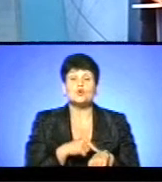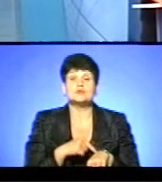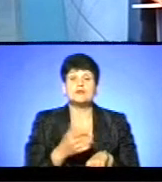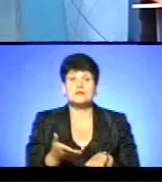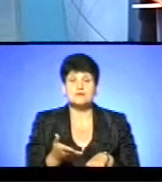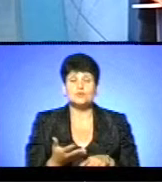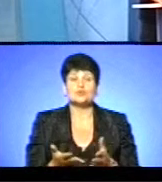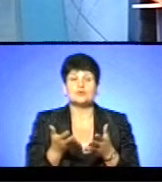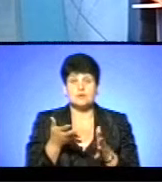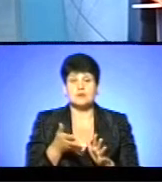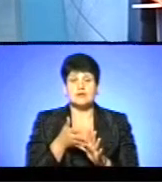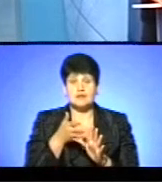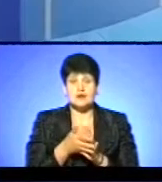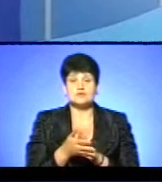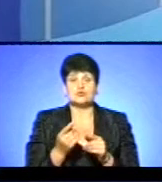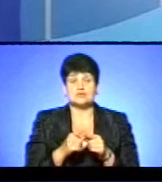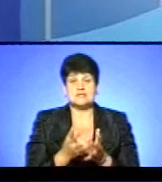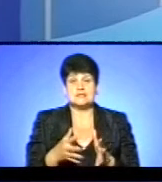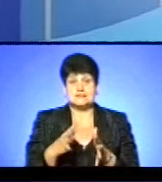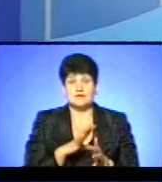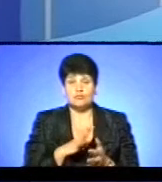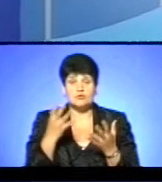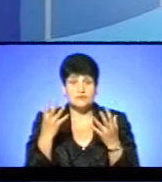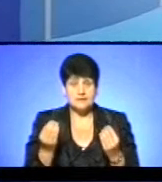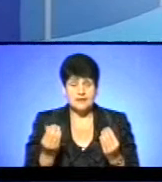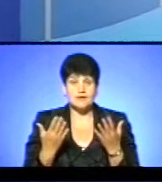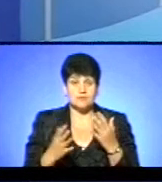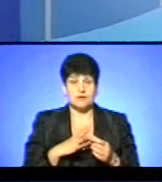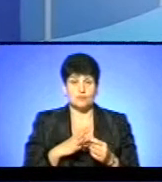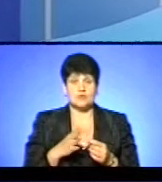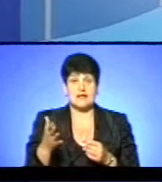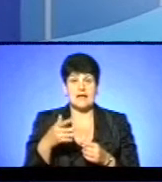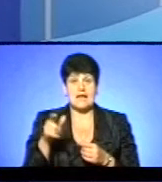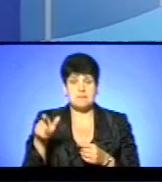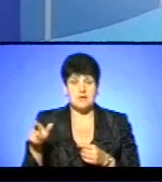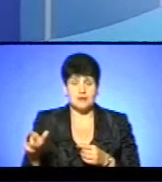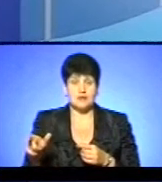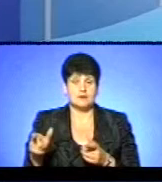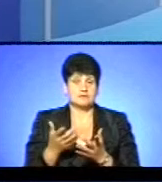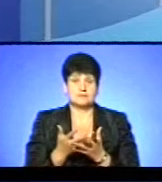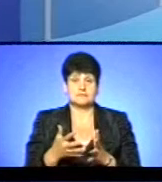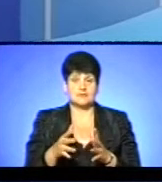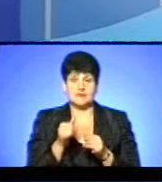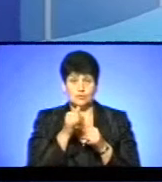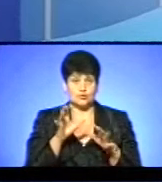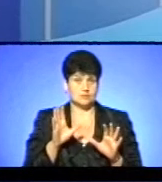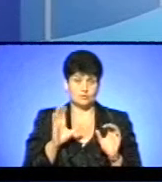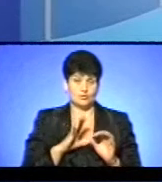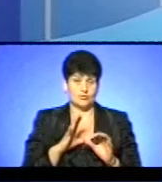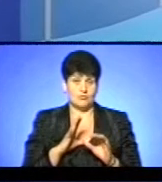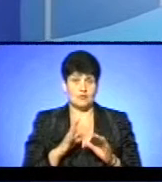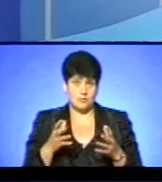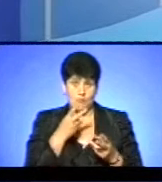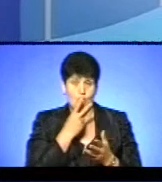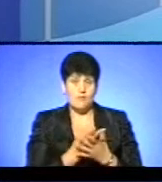що сітки перебували на воді в білий день. Тобто, якби були рибаки, був би це не період нересту, сітки не могли би бути, бо все одно хтось би їх побачив. А так